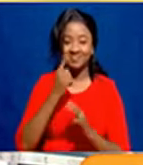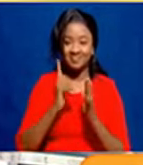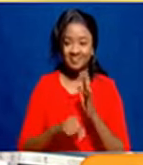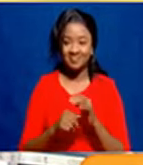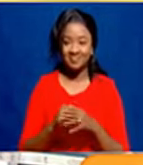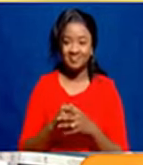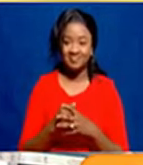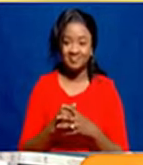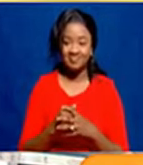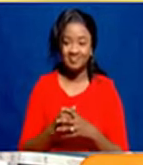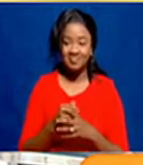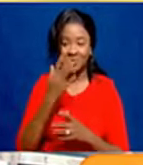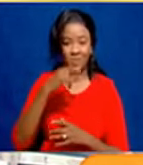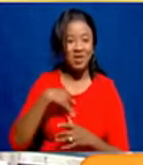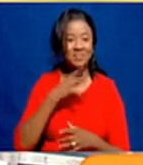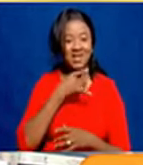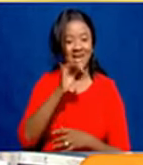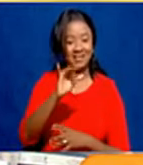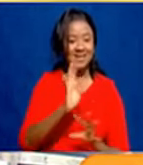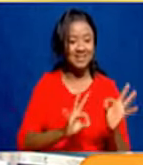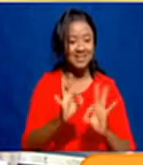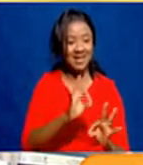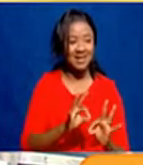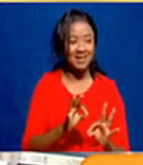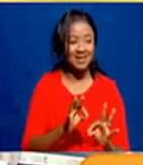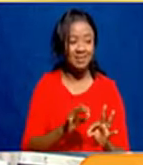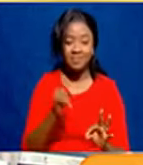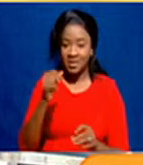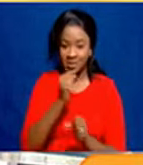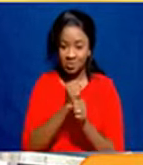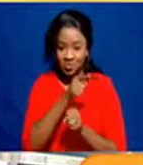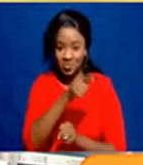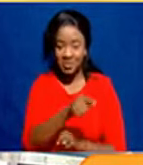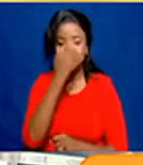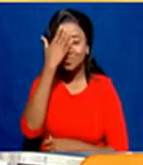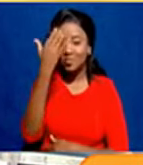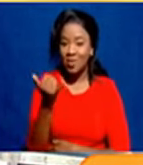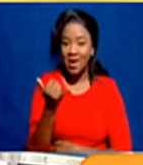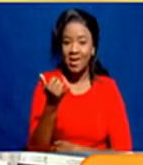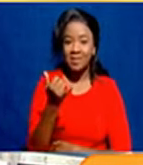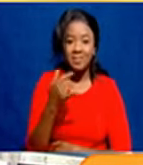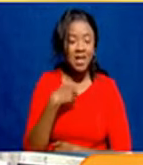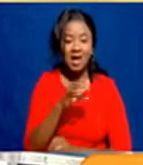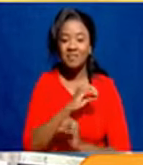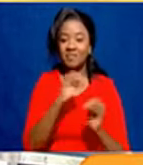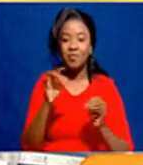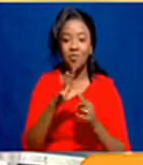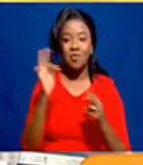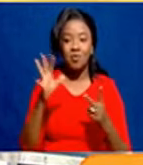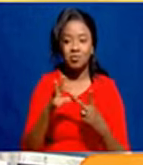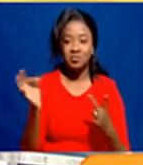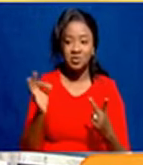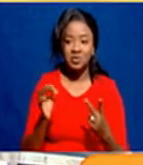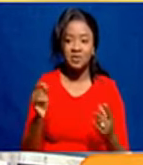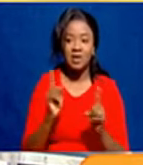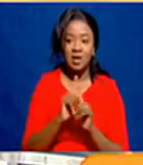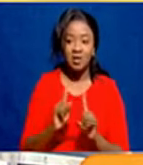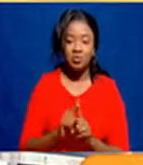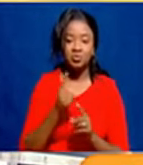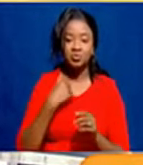ubidi. Mbona mimi napenda style ile? Wanaifanya kwa sababu mwanzo hawana budi, na pia vile vile